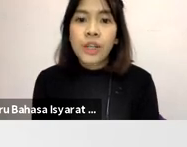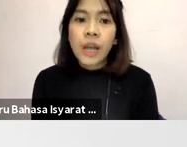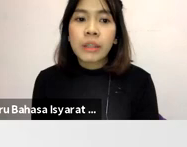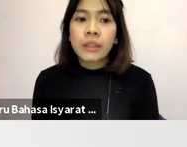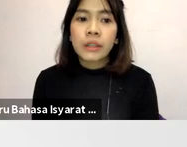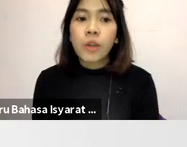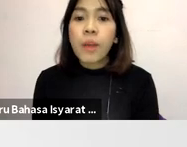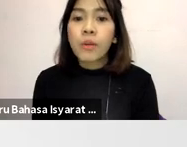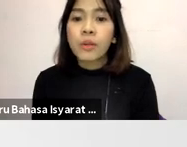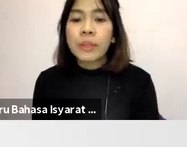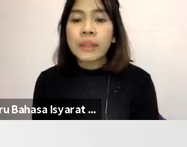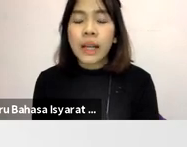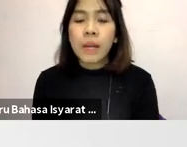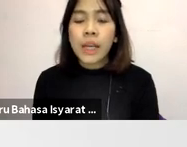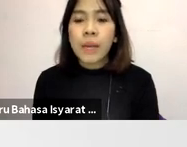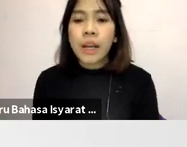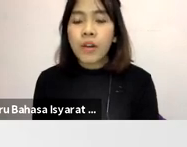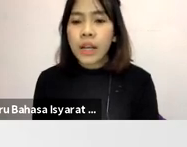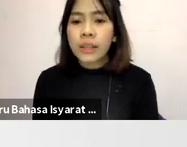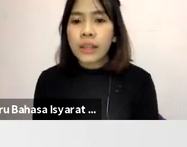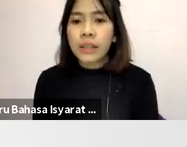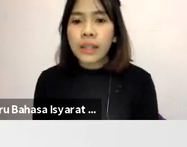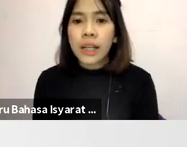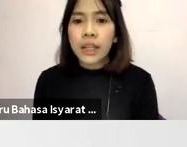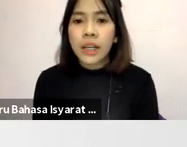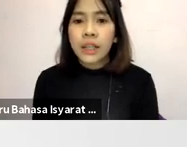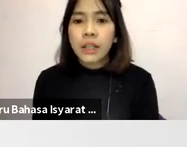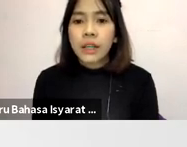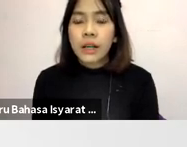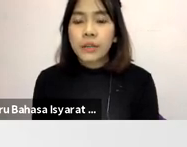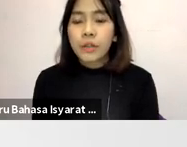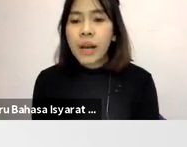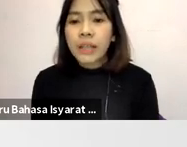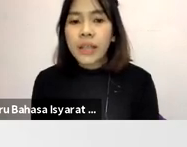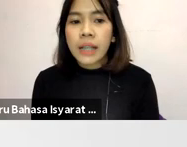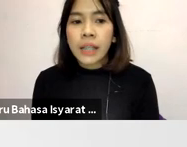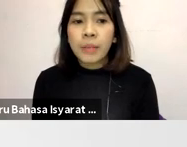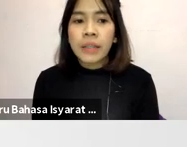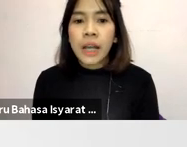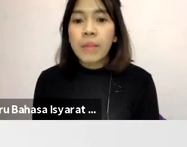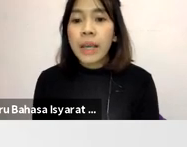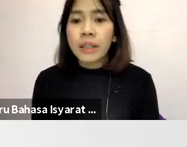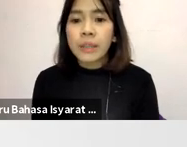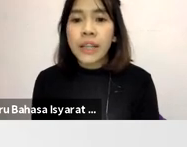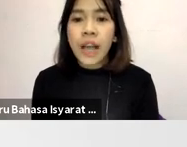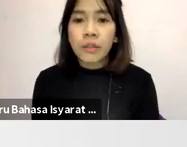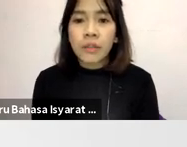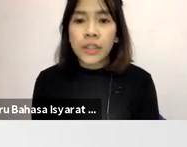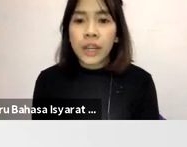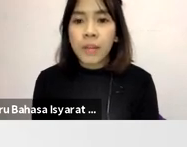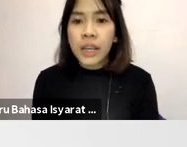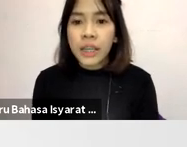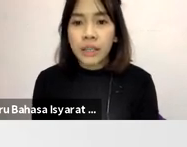kemudian Mencoba untuk bisa Bagaimana organisasi dari Euro bahasa isyarat ini bisa diminati bisa